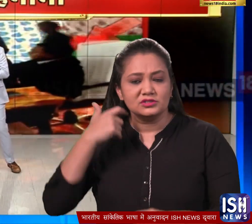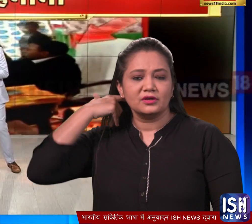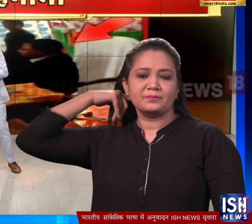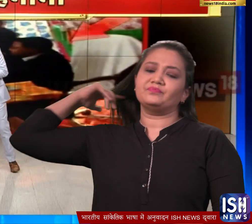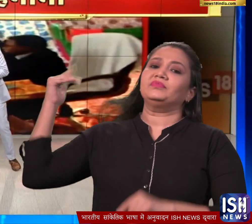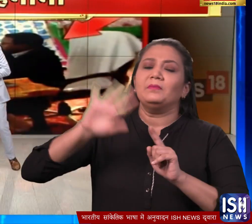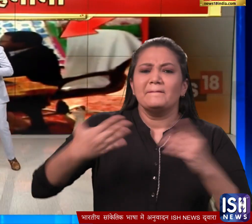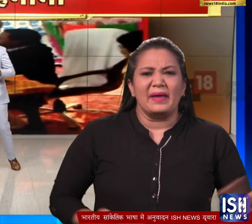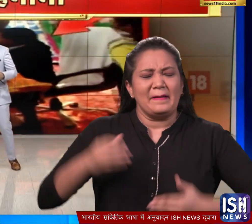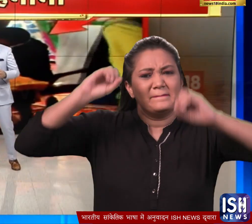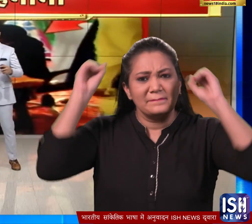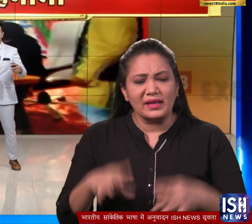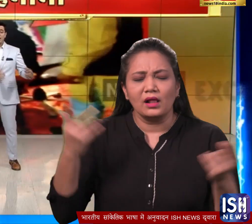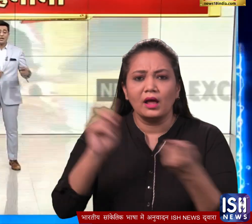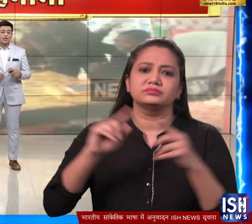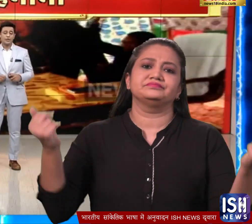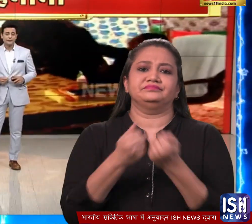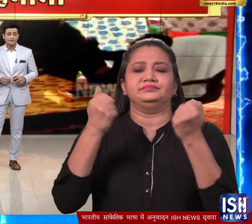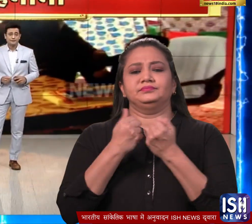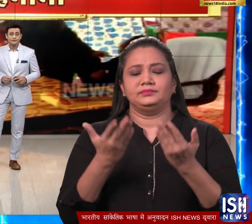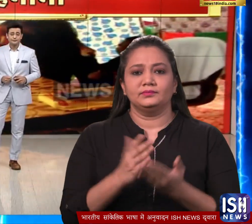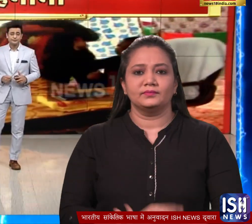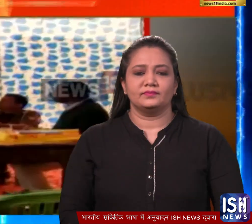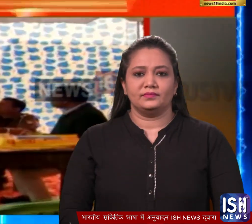आरोप लगाने के बाद कुछ ऐसा कर दिया जिससे वहां हंगामा खड़ा हो गया।